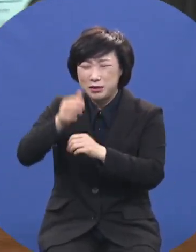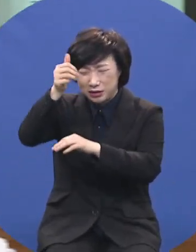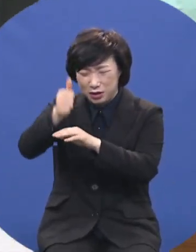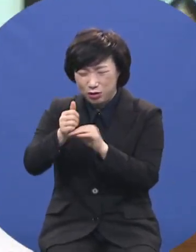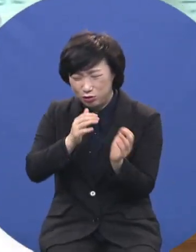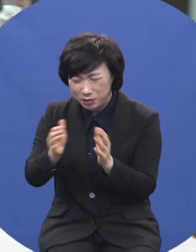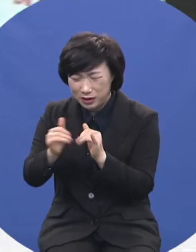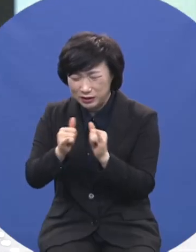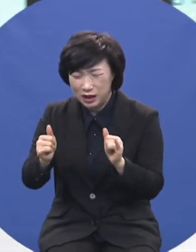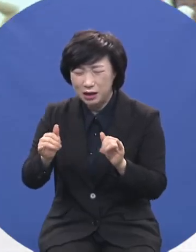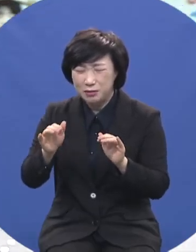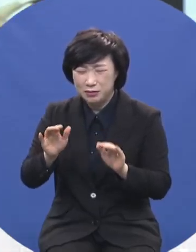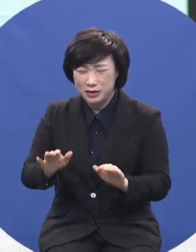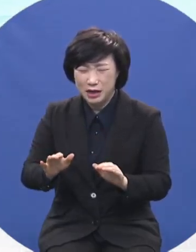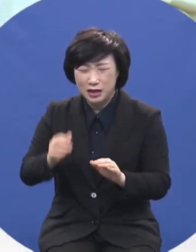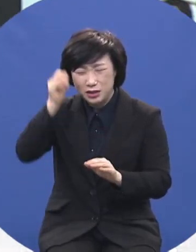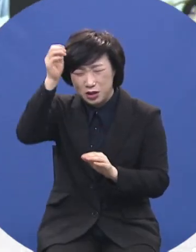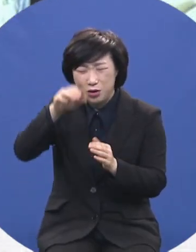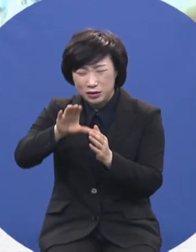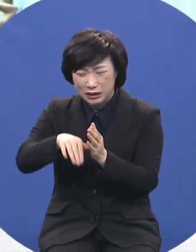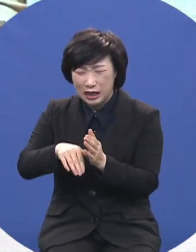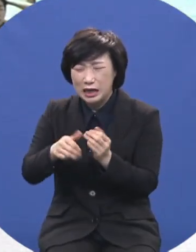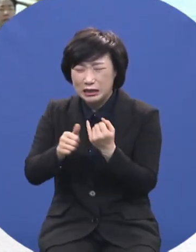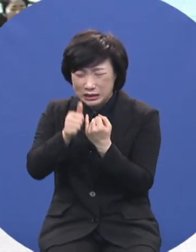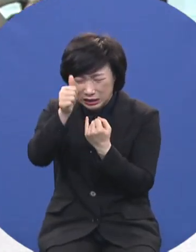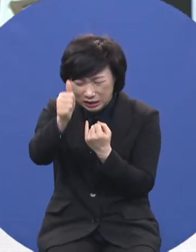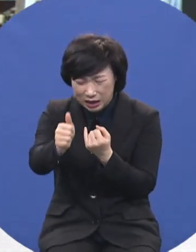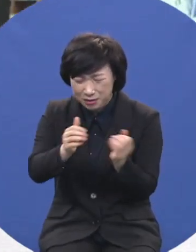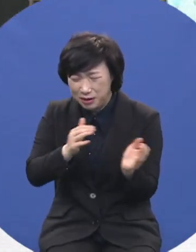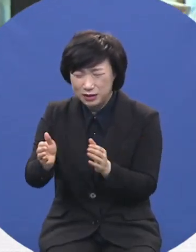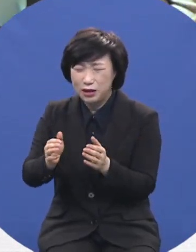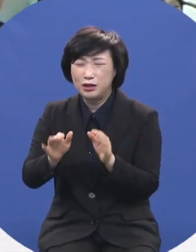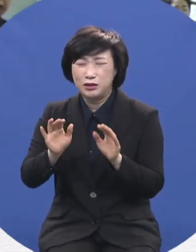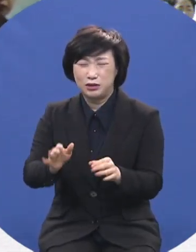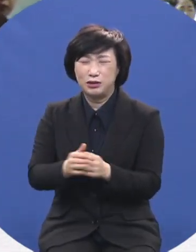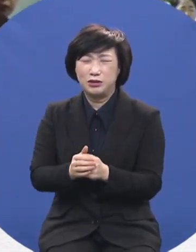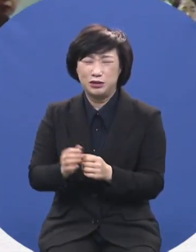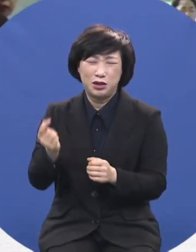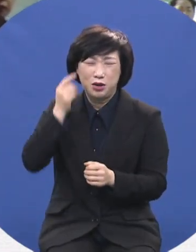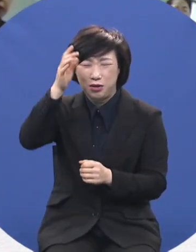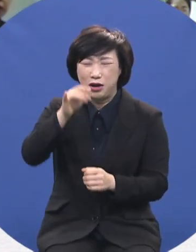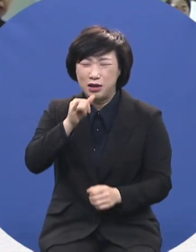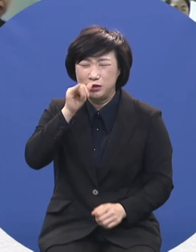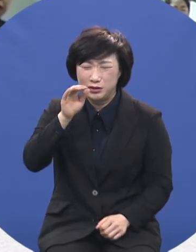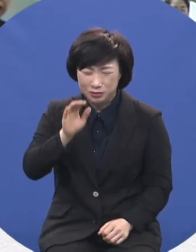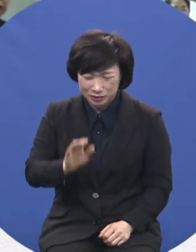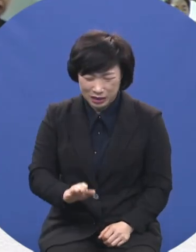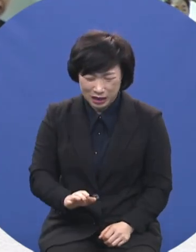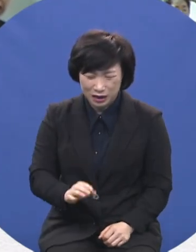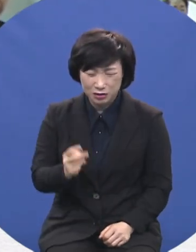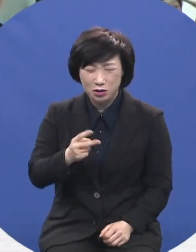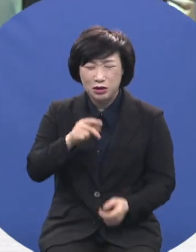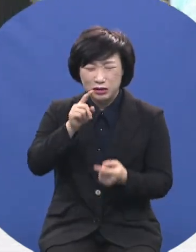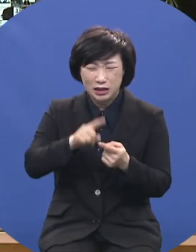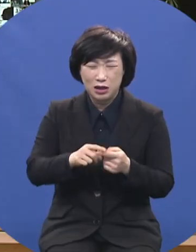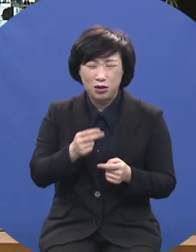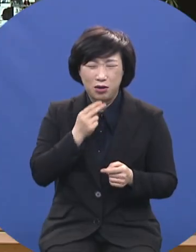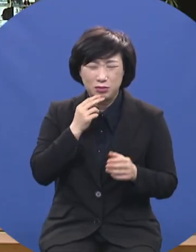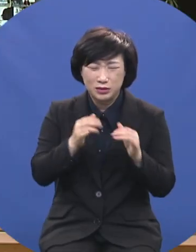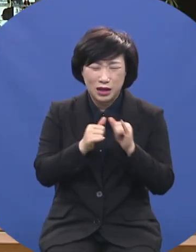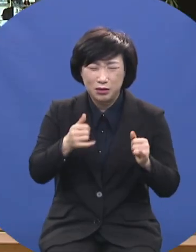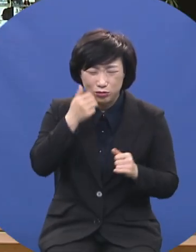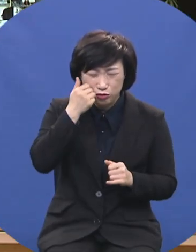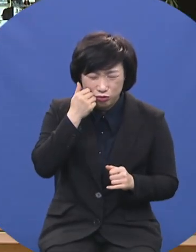만드는 사람들은 영혼의 때 신랑을 맞이할 준비 영광이 있을 것이며, 그렇지 못한